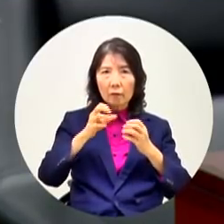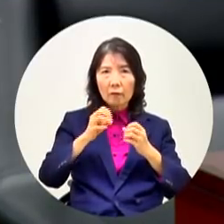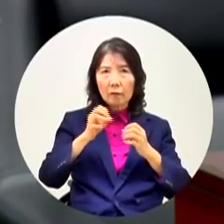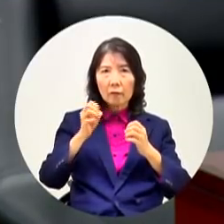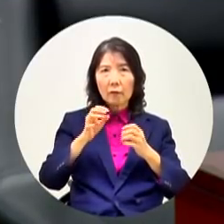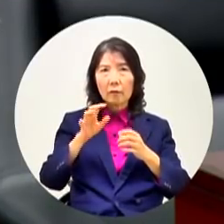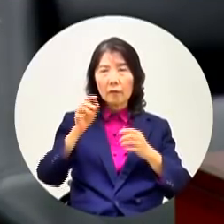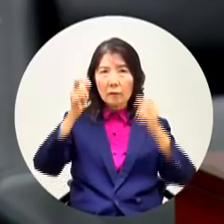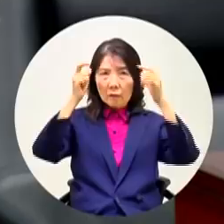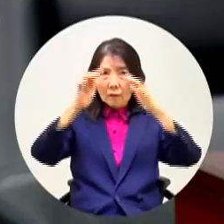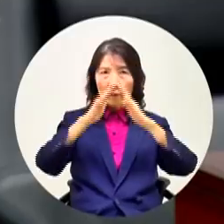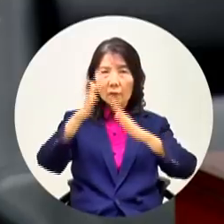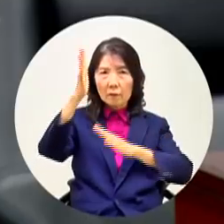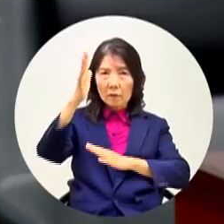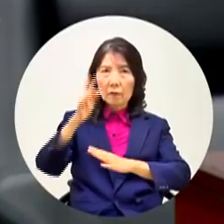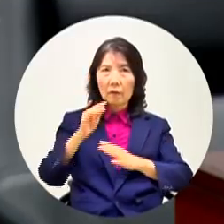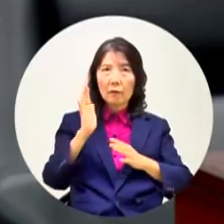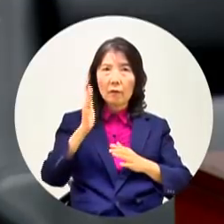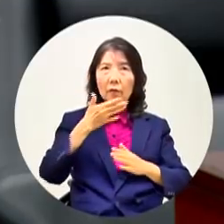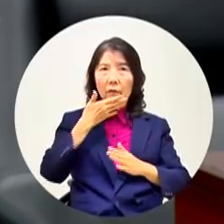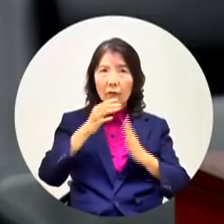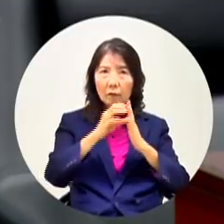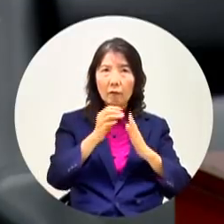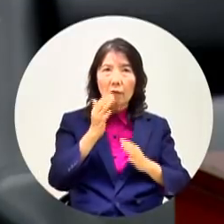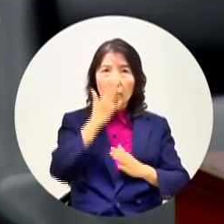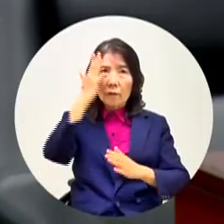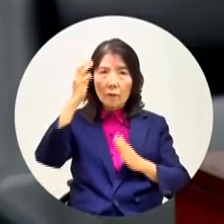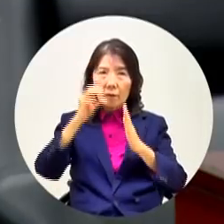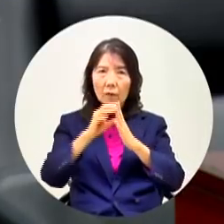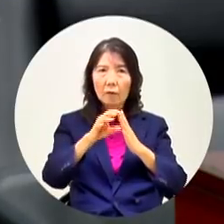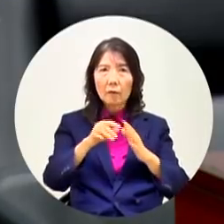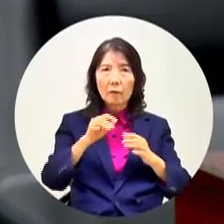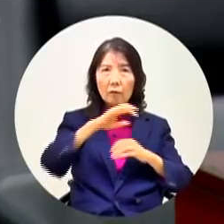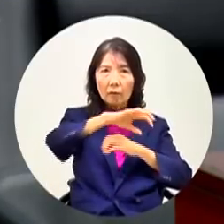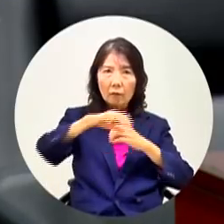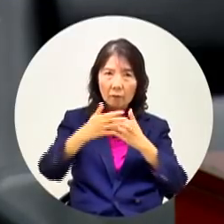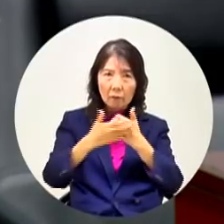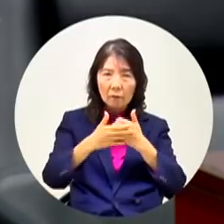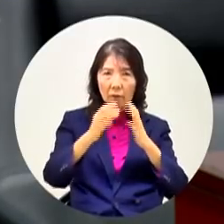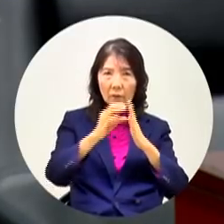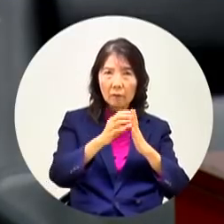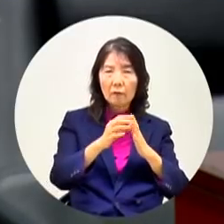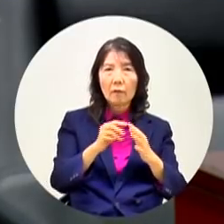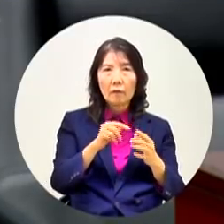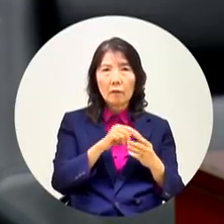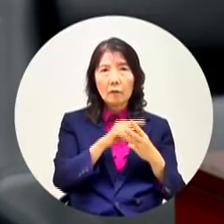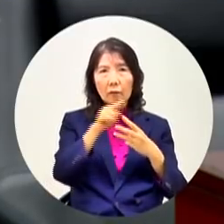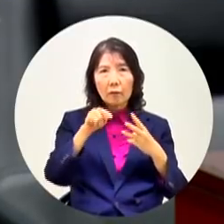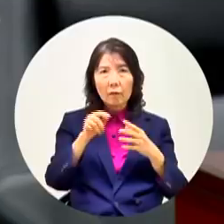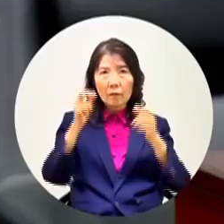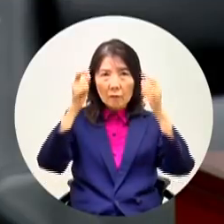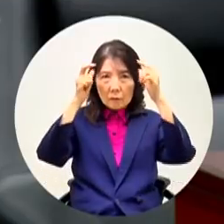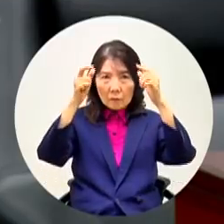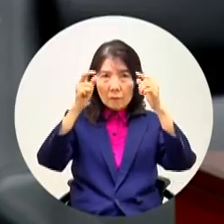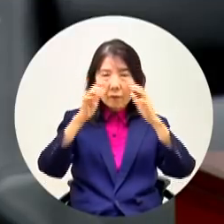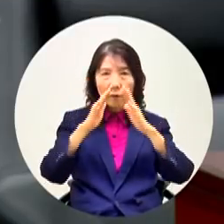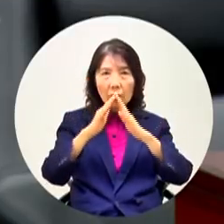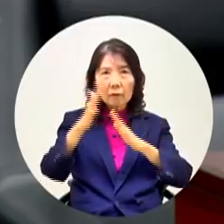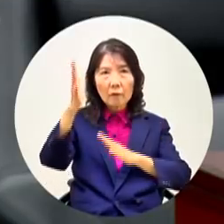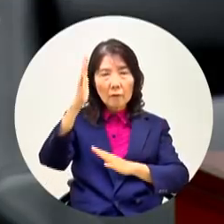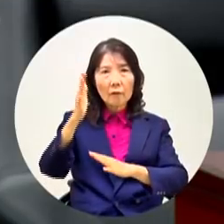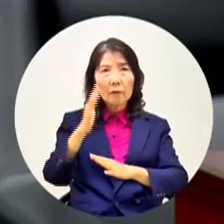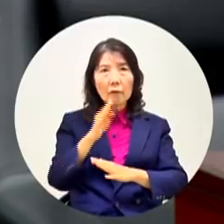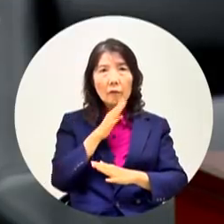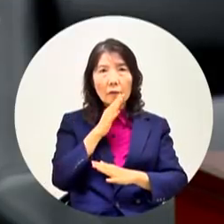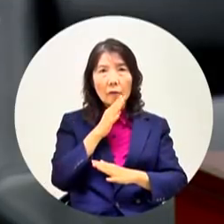咱水利局、观光局，包括环保局，是不是高雄市政府？和咱